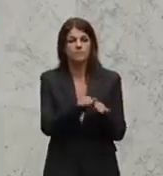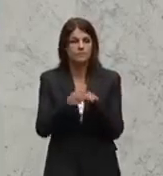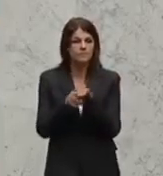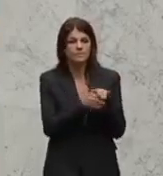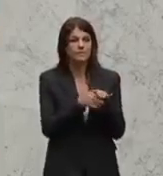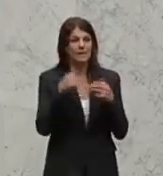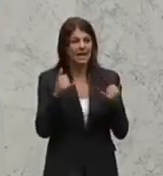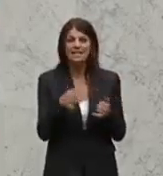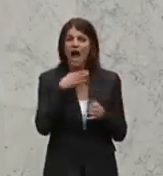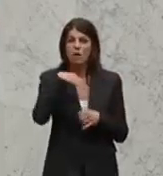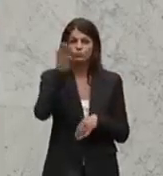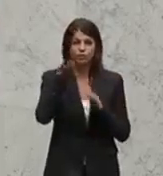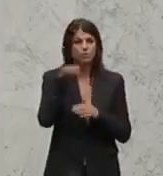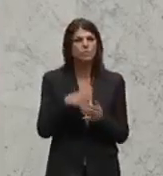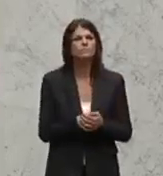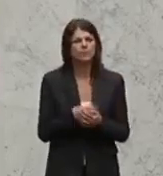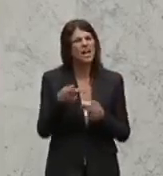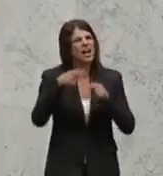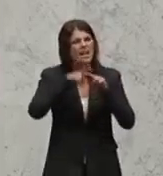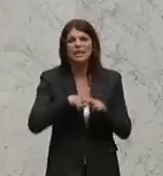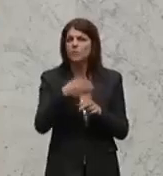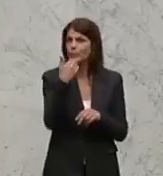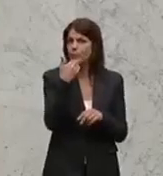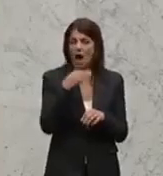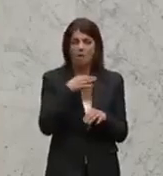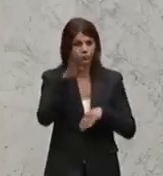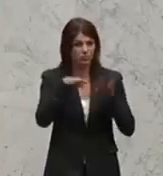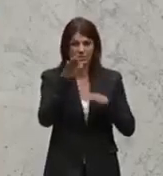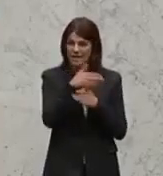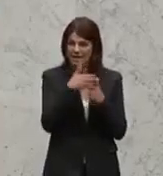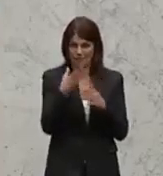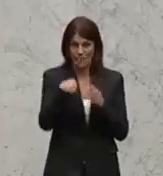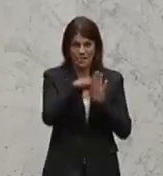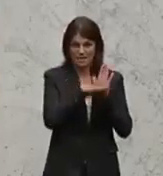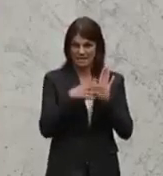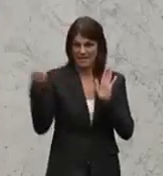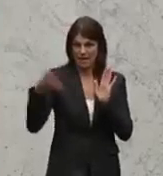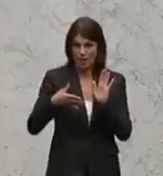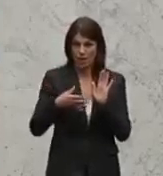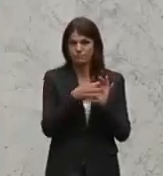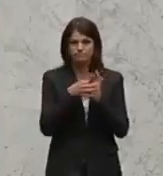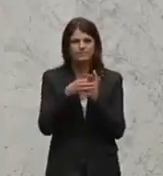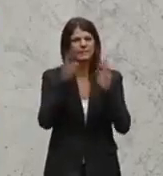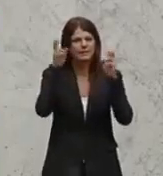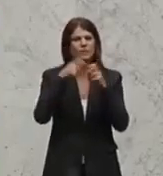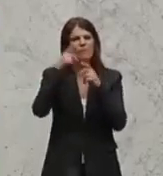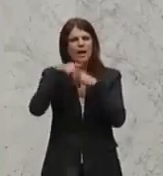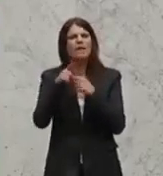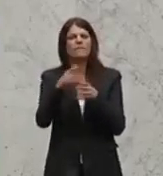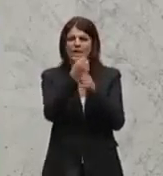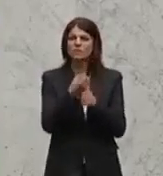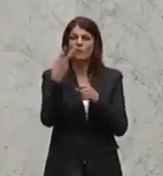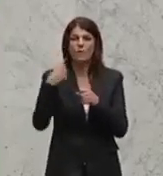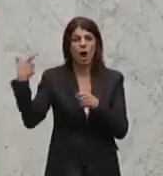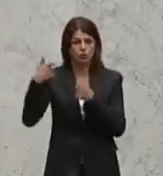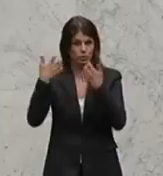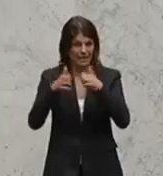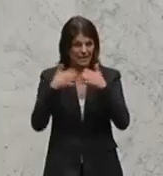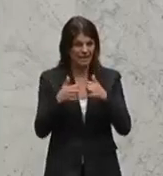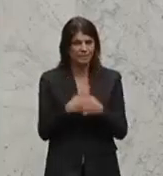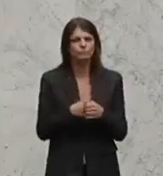Schließlich komme ich zur Abstimmung über die restlichen noch nicht abgestimmten Teile des Gesetzentwurfs samt Titel und Eingang in der Fassung des